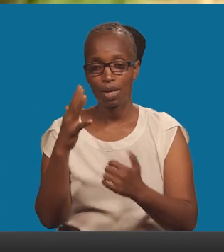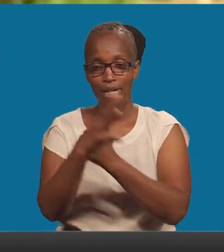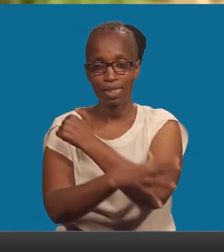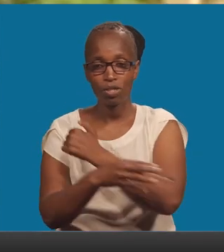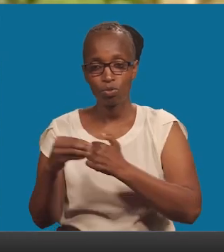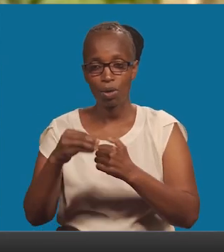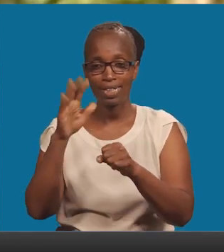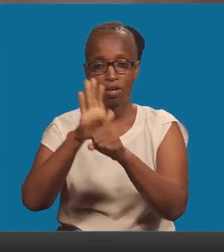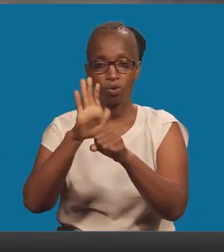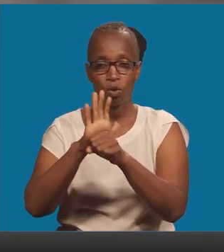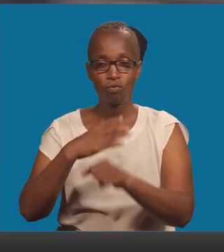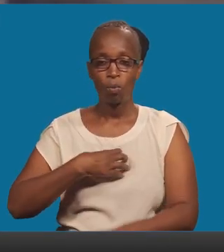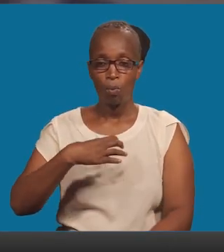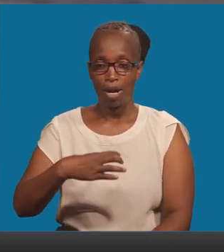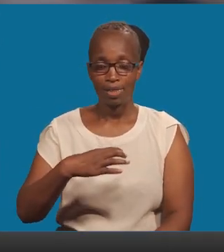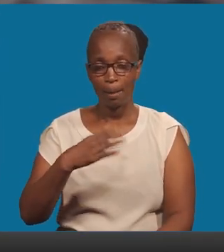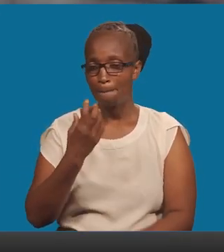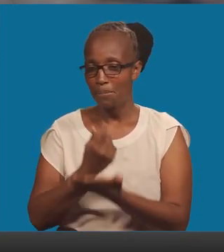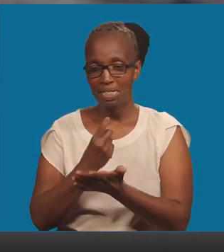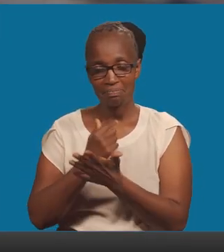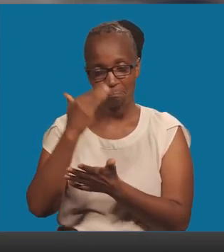dhamani isiyojulikana.